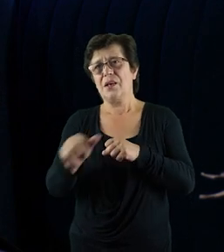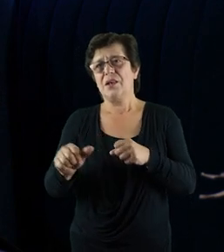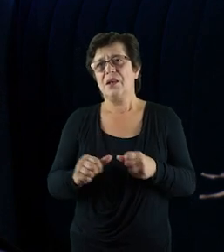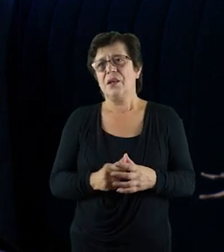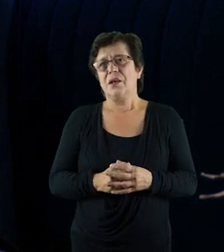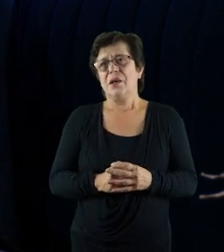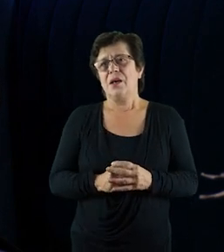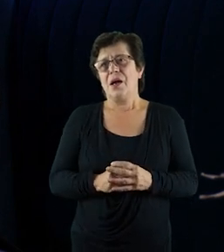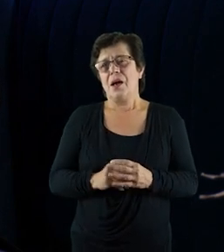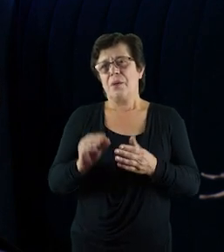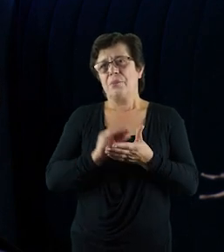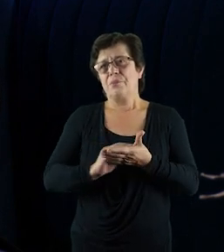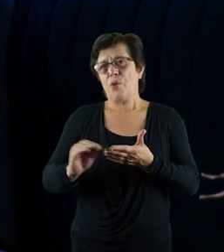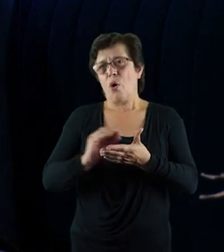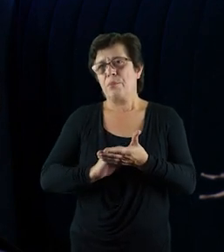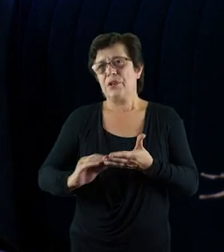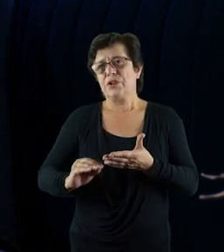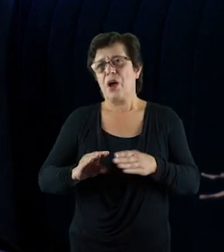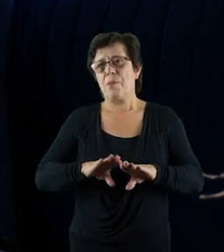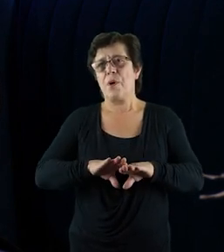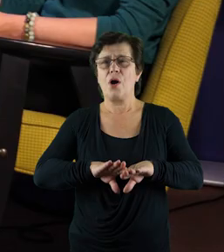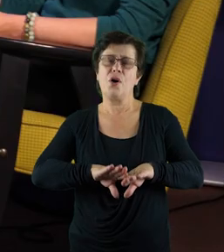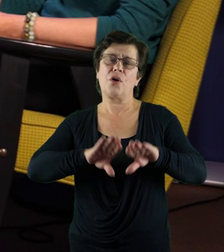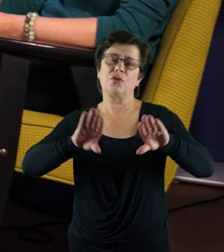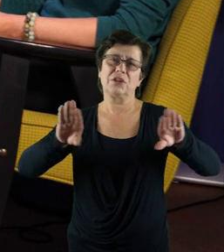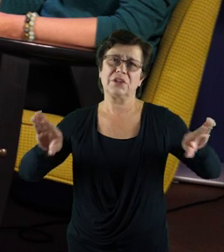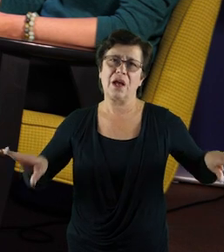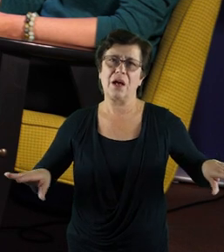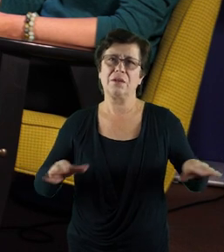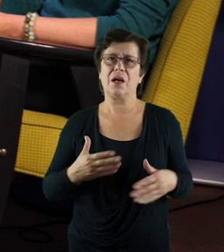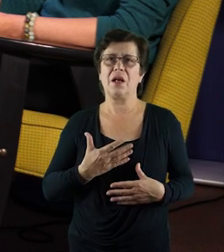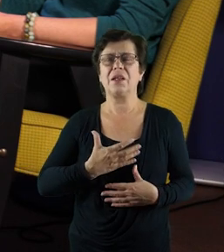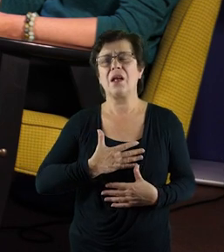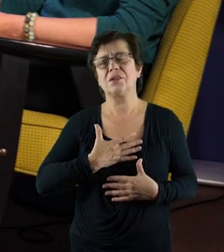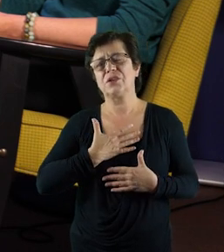nieprawdopodobnie subtelnym opisem rozstania, tęsknoty,